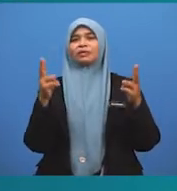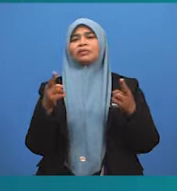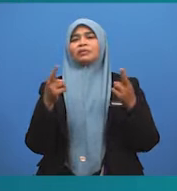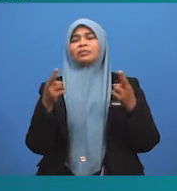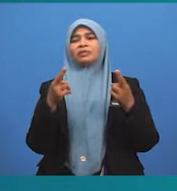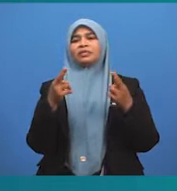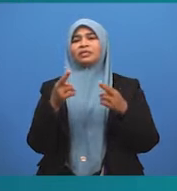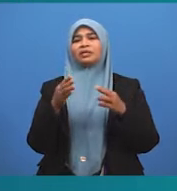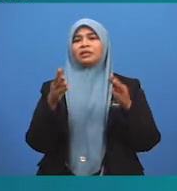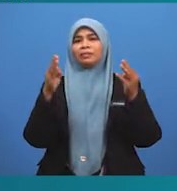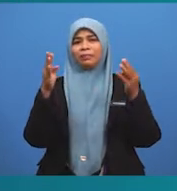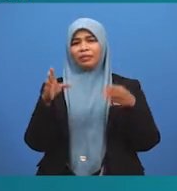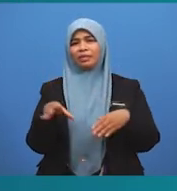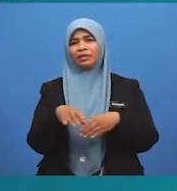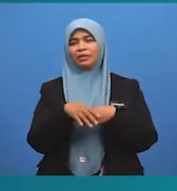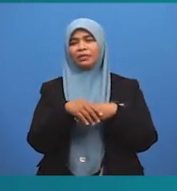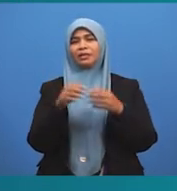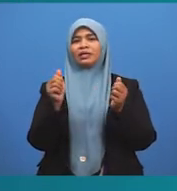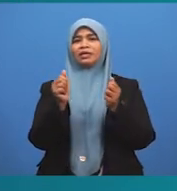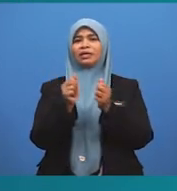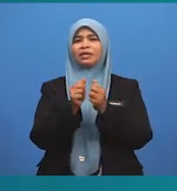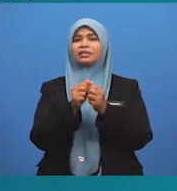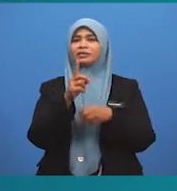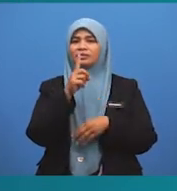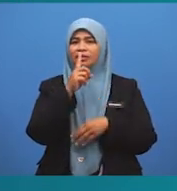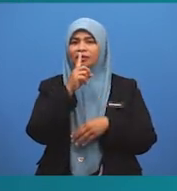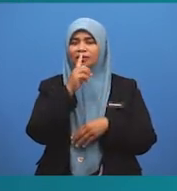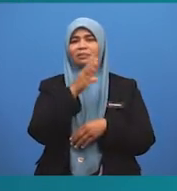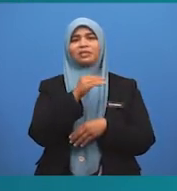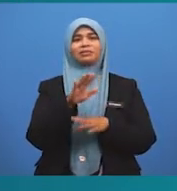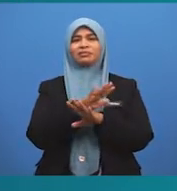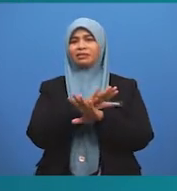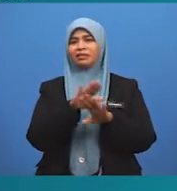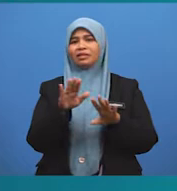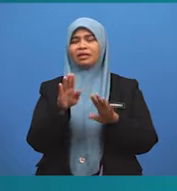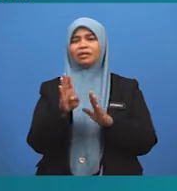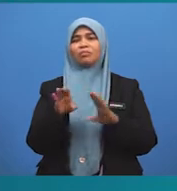upacara perkahwinan dengan senyap.